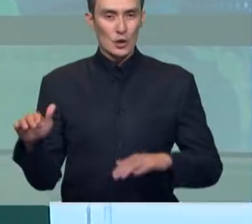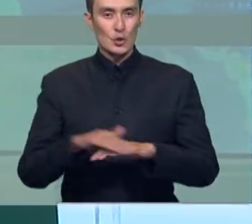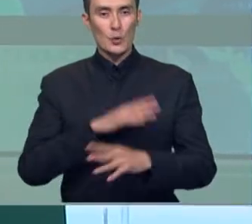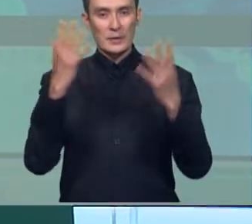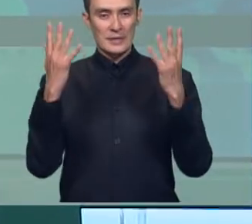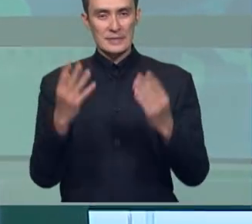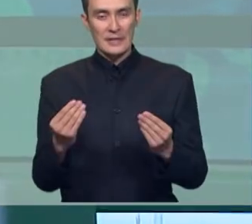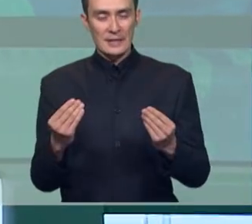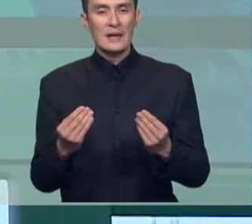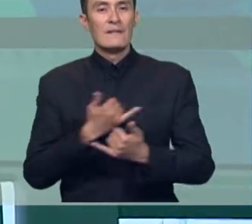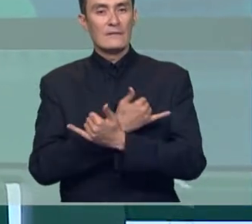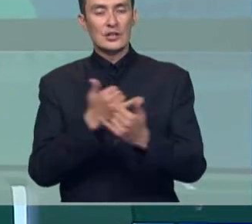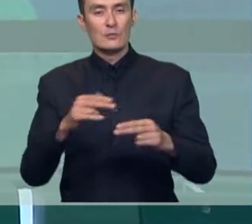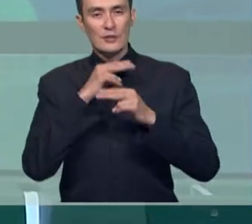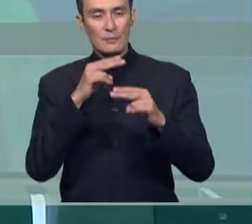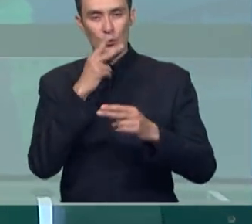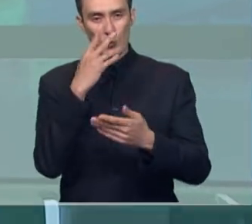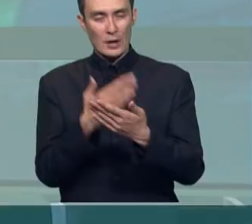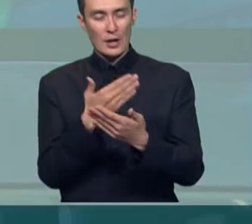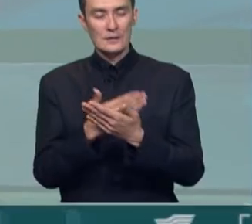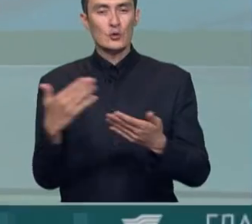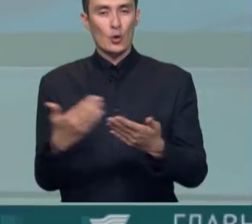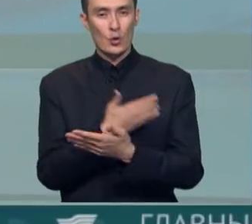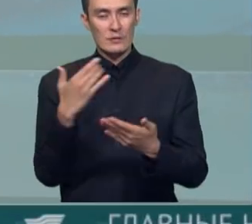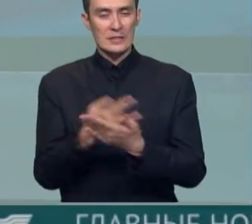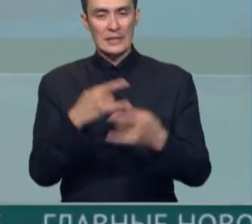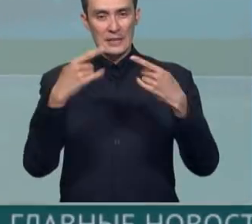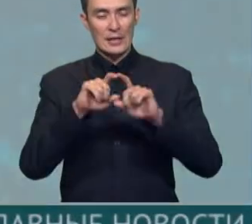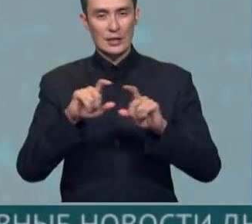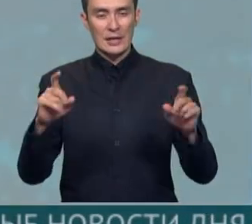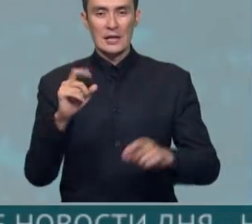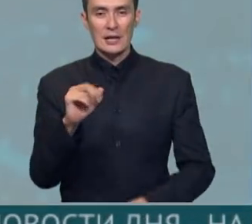Здравствуйте. В студии Салтанат Тугильбаева. Сурдоперевод обеспечивает Хасан Исраилов.